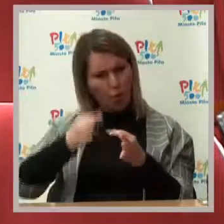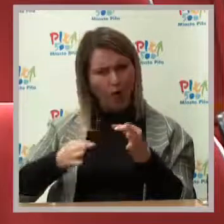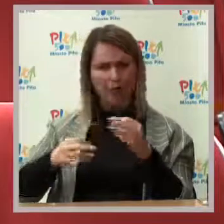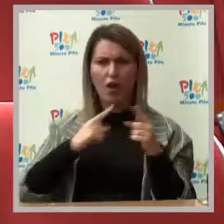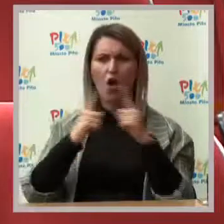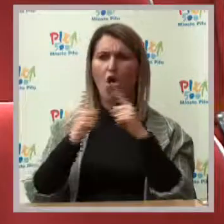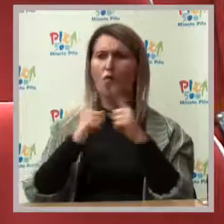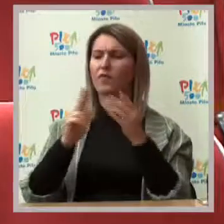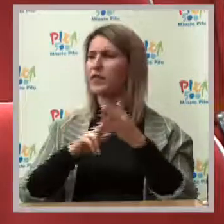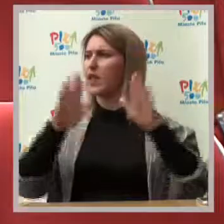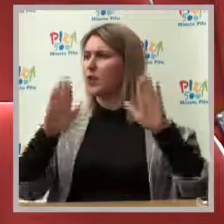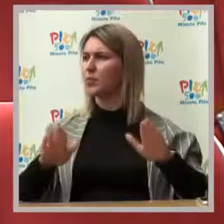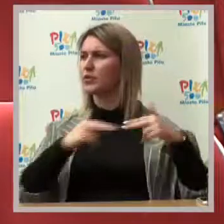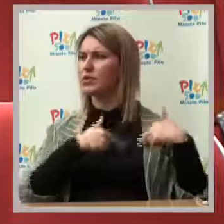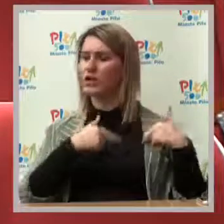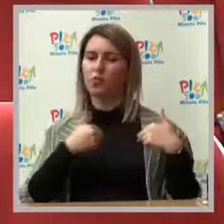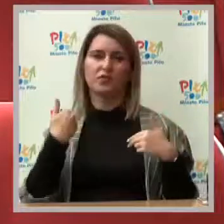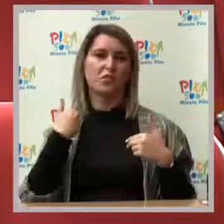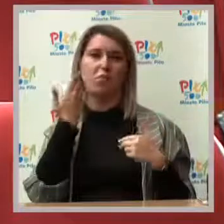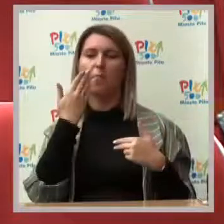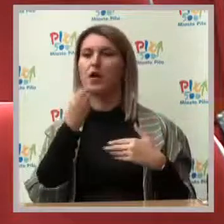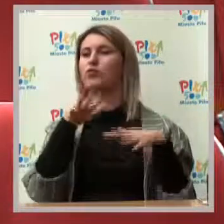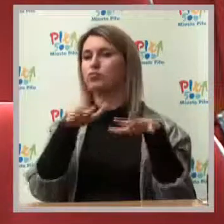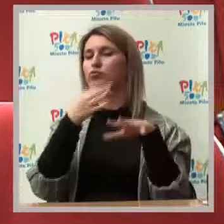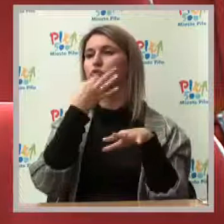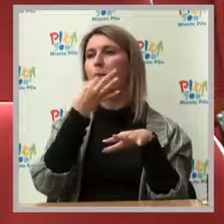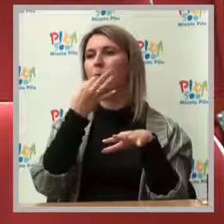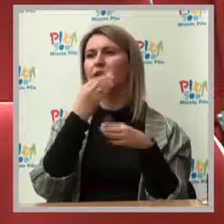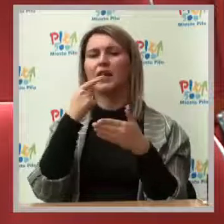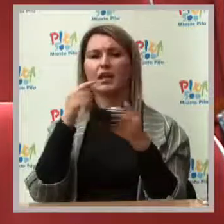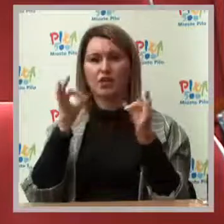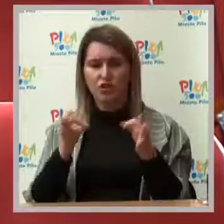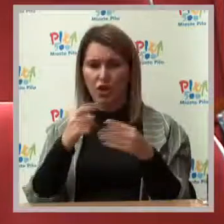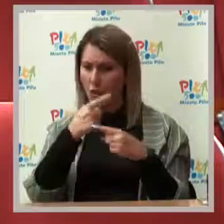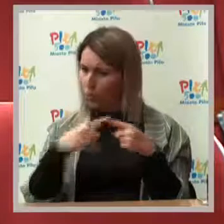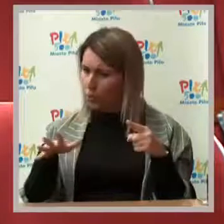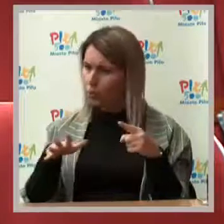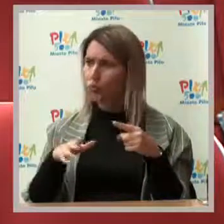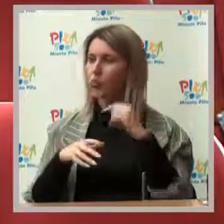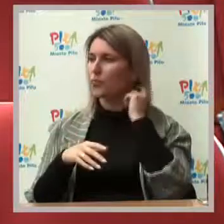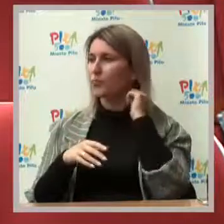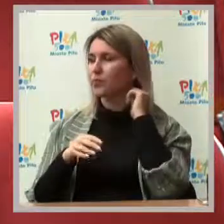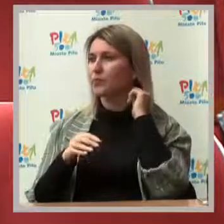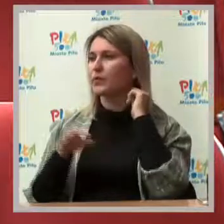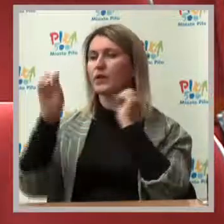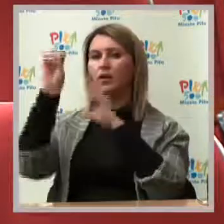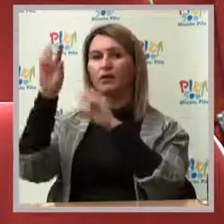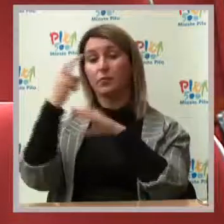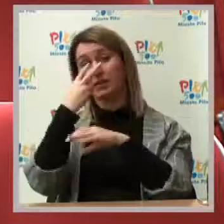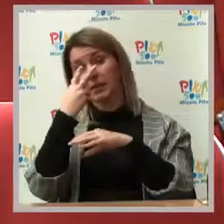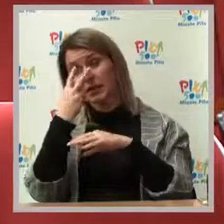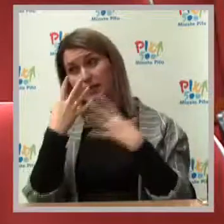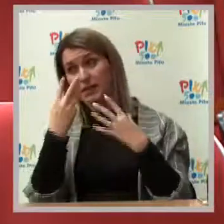komisjach. Państwo zadawaliście pytania. Dzisiaj w krótkiej prezentacji chciałabym przedstawić, czy skupić się na kwotach,